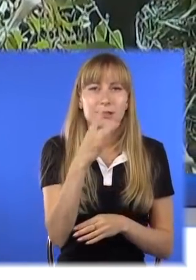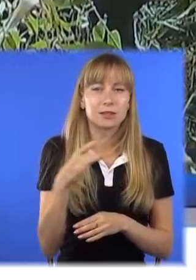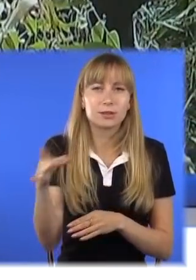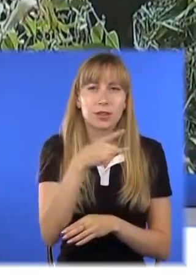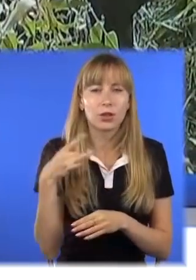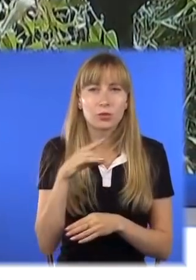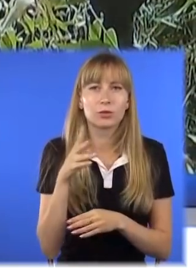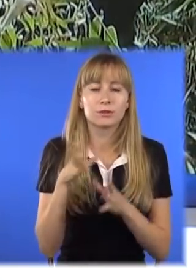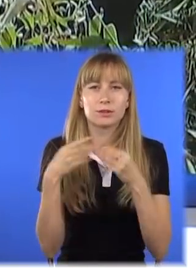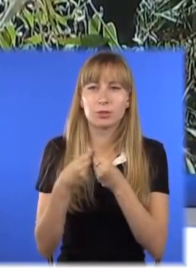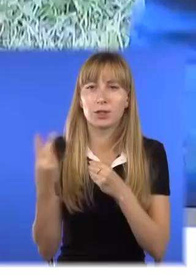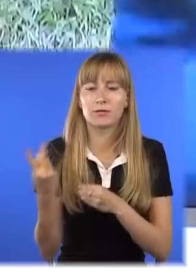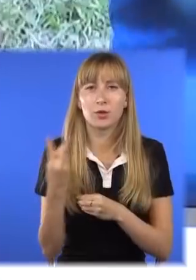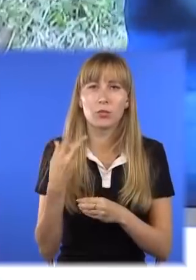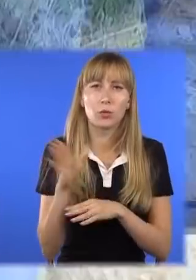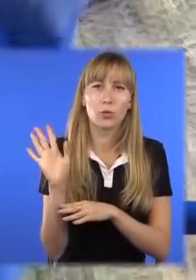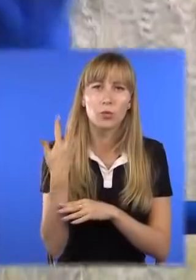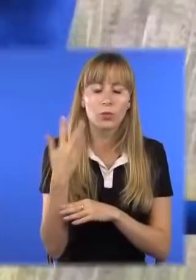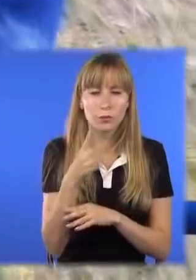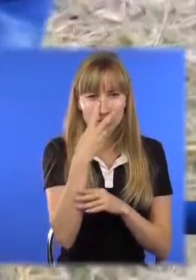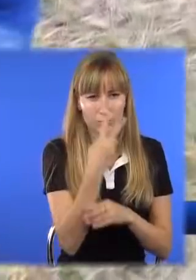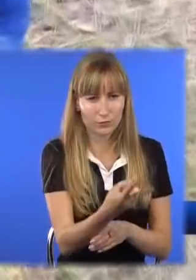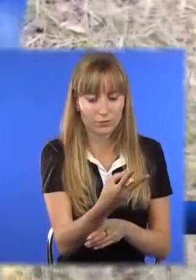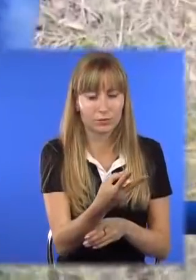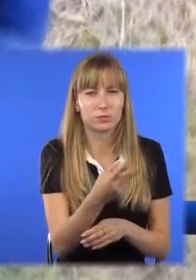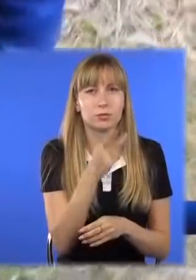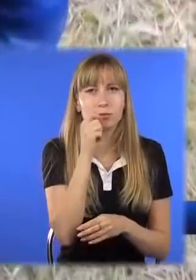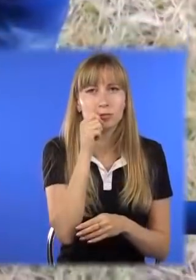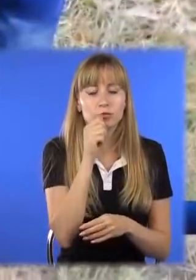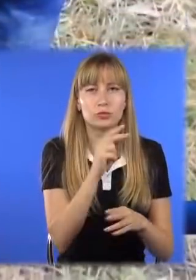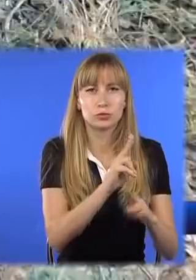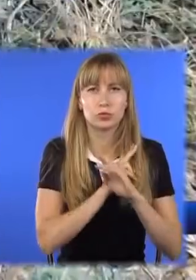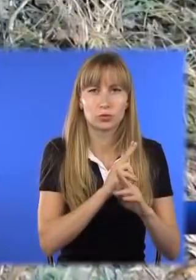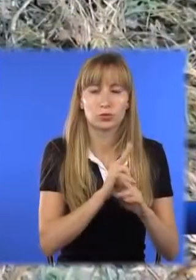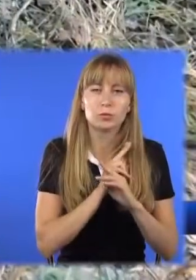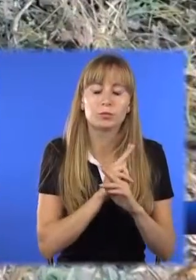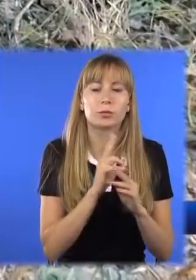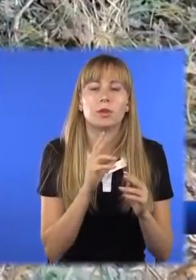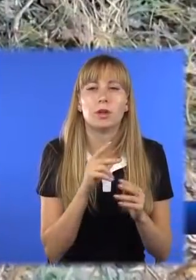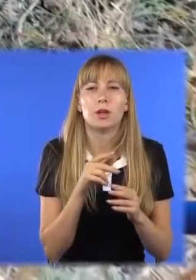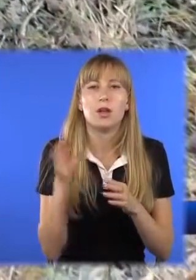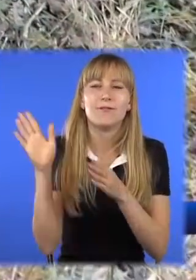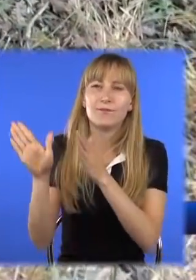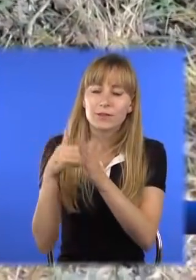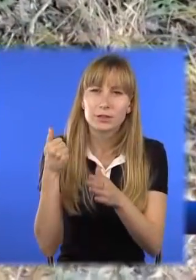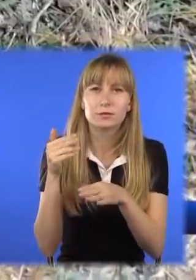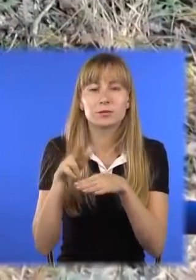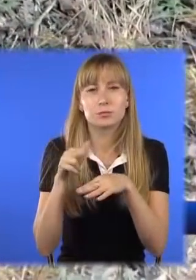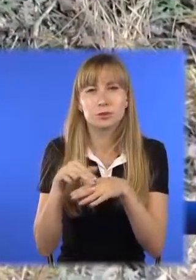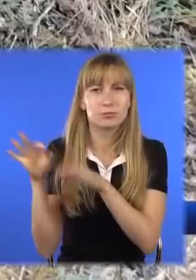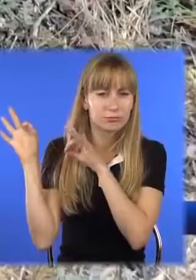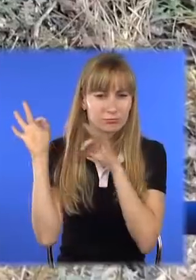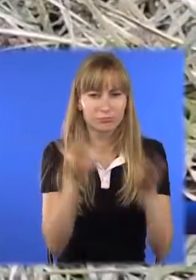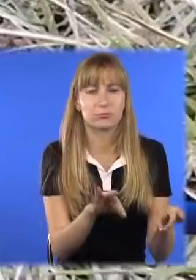знайшло труп чоловіка. На місце події швидко прибули патрульні та слідчо-оперативна група Саксаганського відділення поліції.